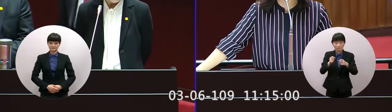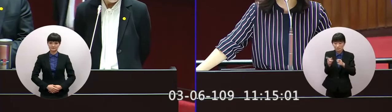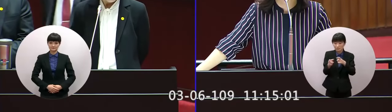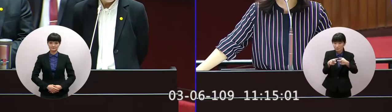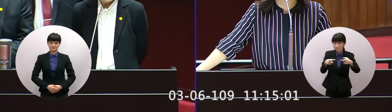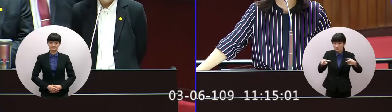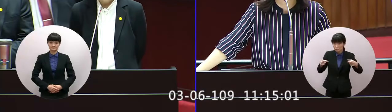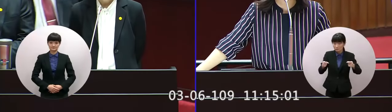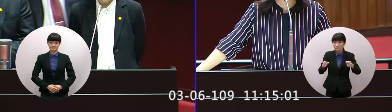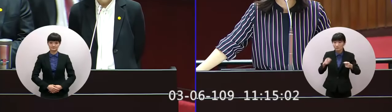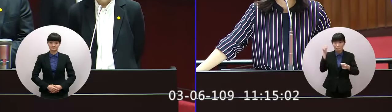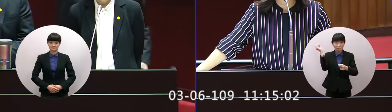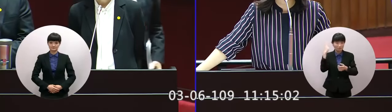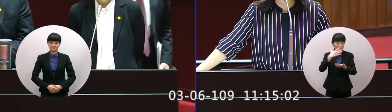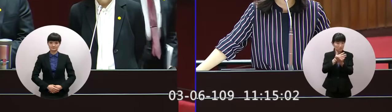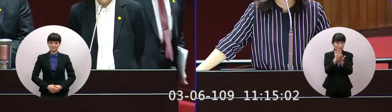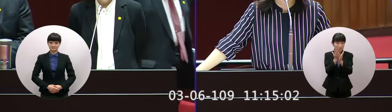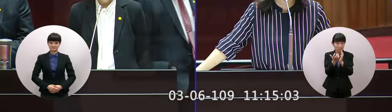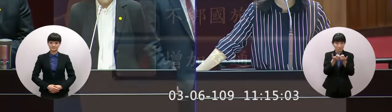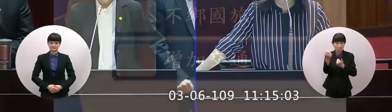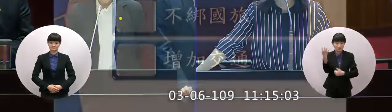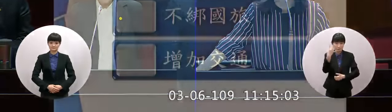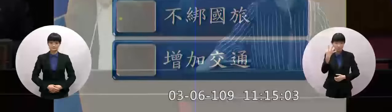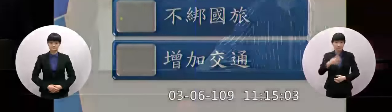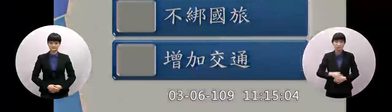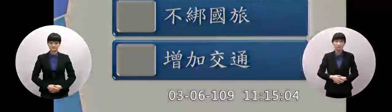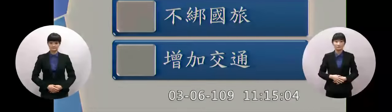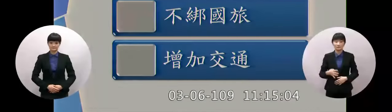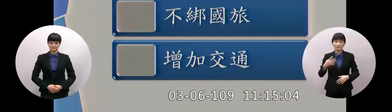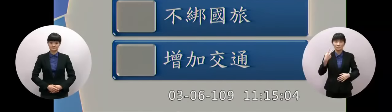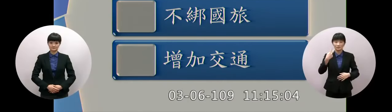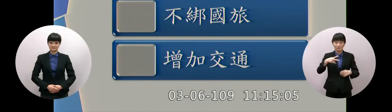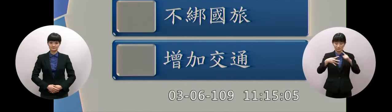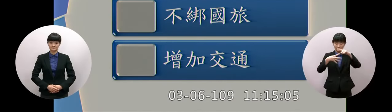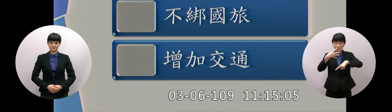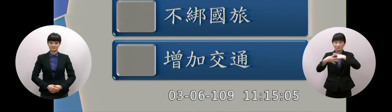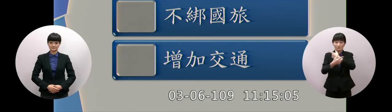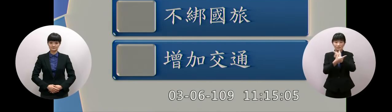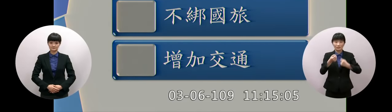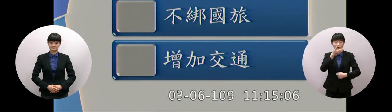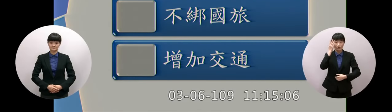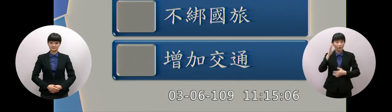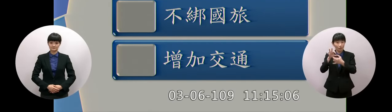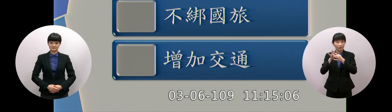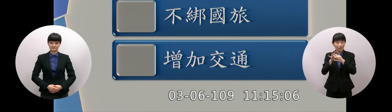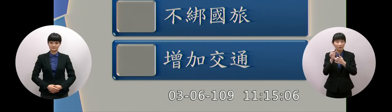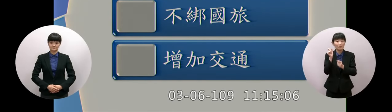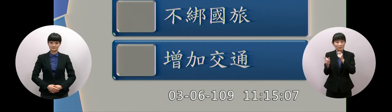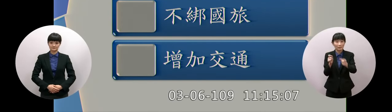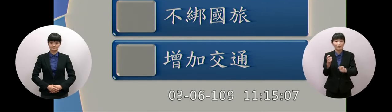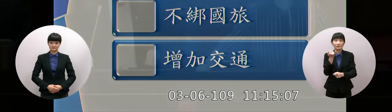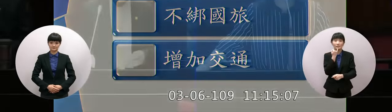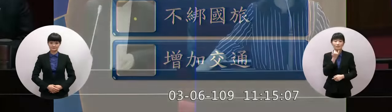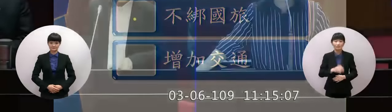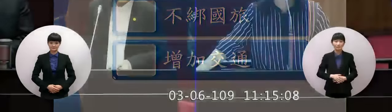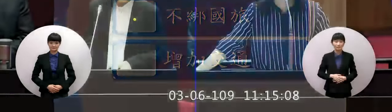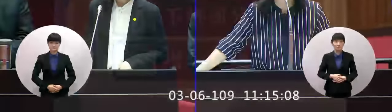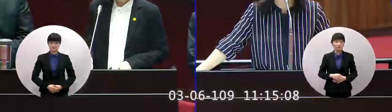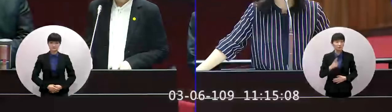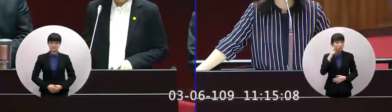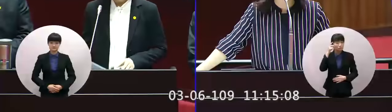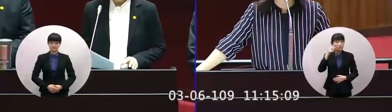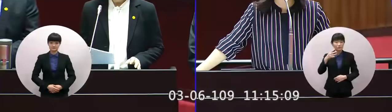是分四类嘛，然后都要绑国旅啊。啊、你刚刚绑国旅，国旅适合